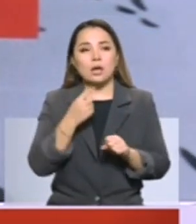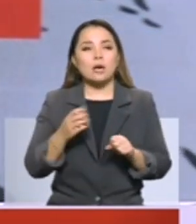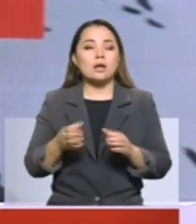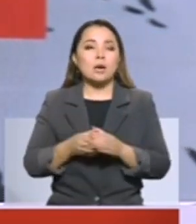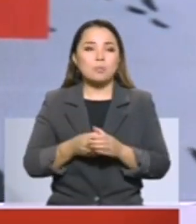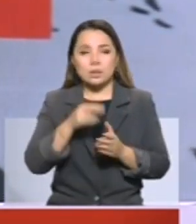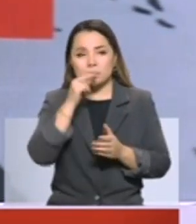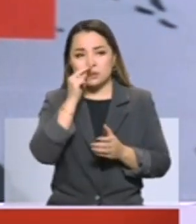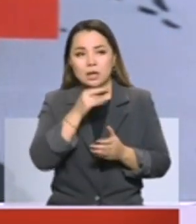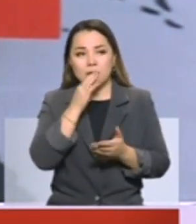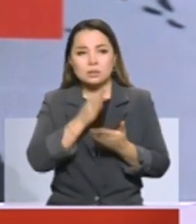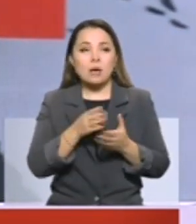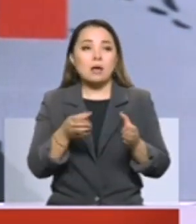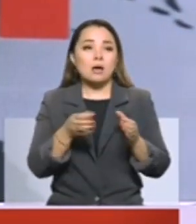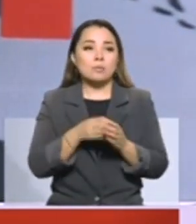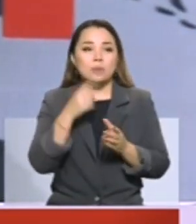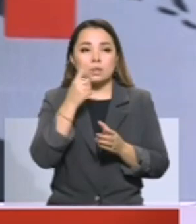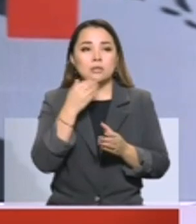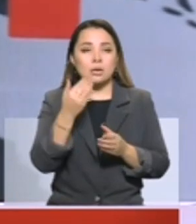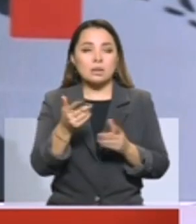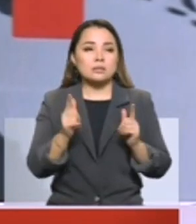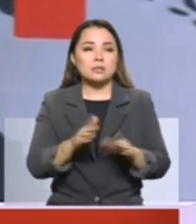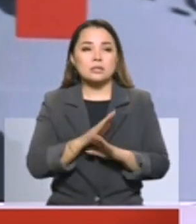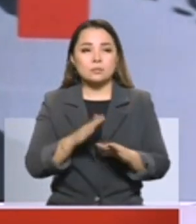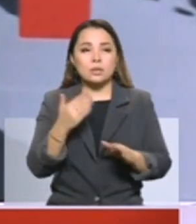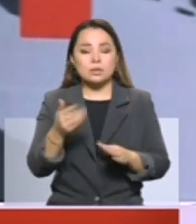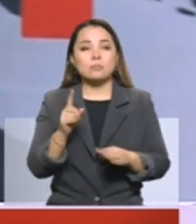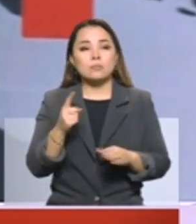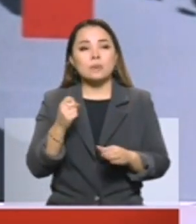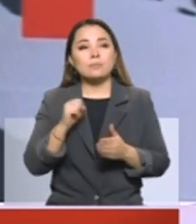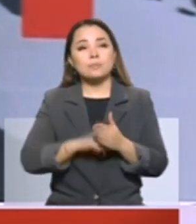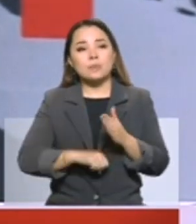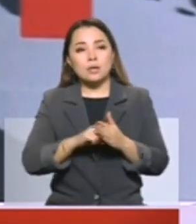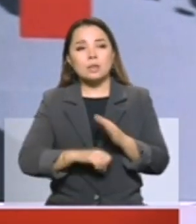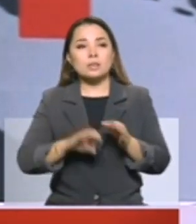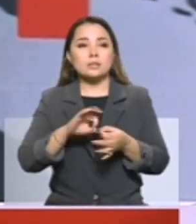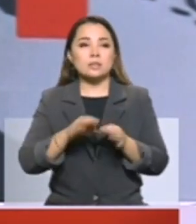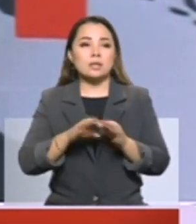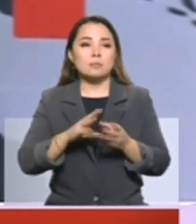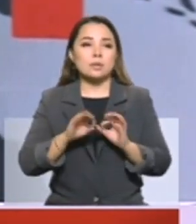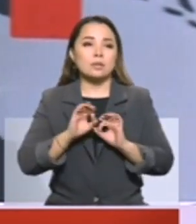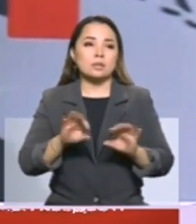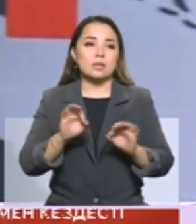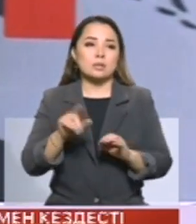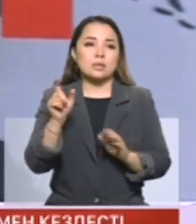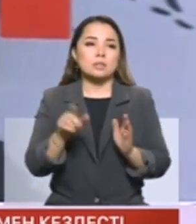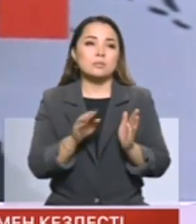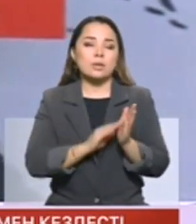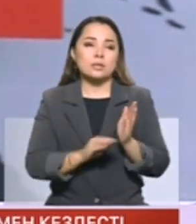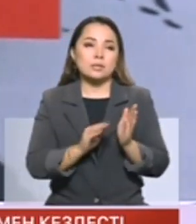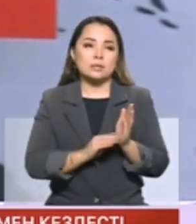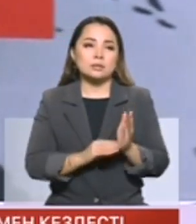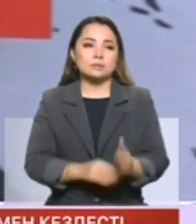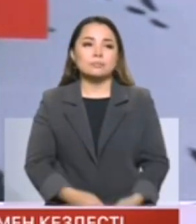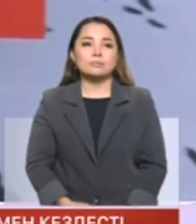кінәлап отыр. Алайда компания тарапы мұнымен келіспейді. Неліктен? Мәселенің мән-жайын тілшіміз Нұрсұлтан Тілектес